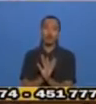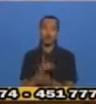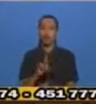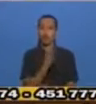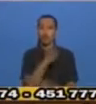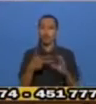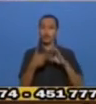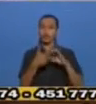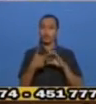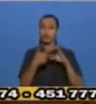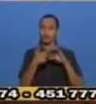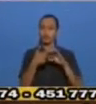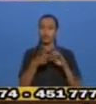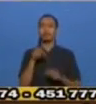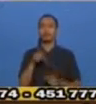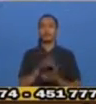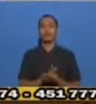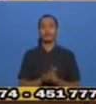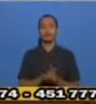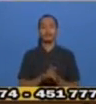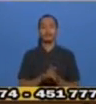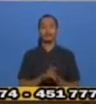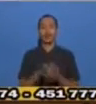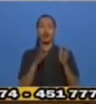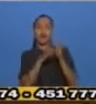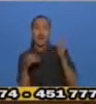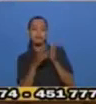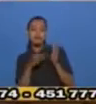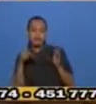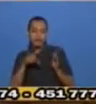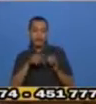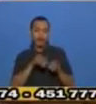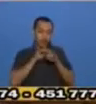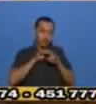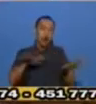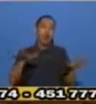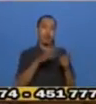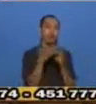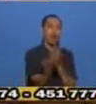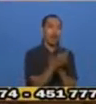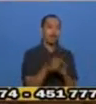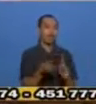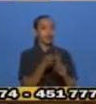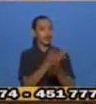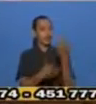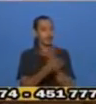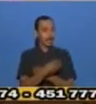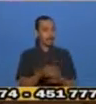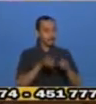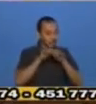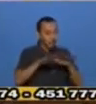tapi akhirnya rekaman ini kami sebarluaskan ke teman-teman gitu. Kami sebarluaskan sehingga sampai